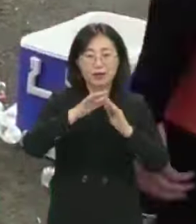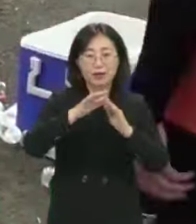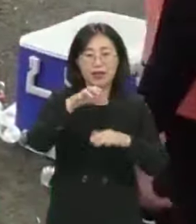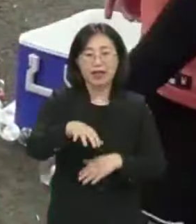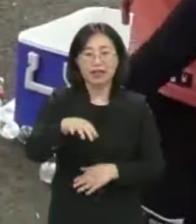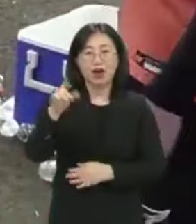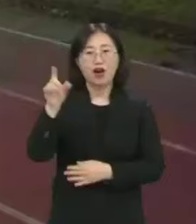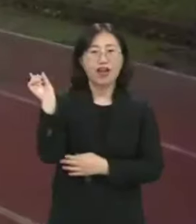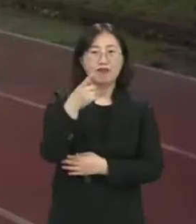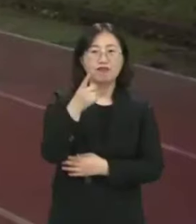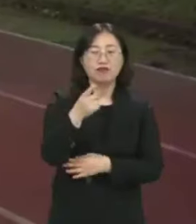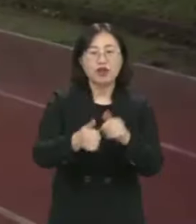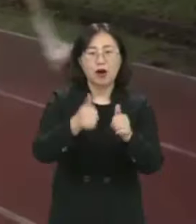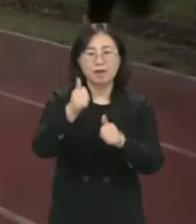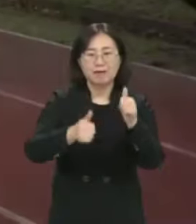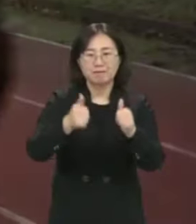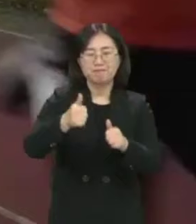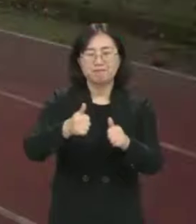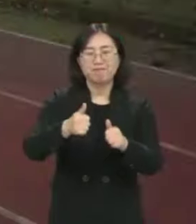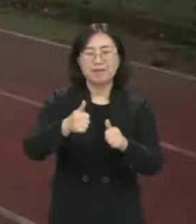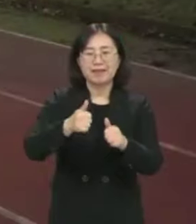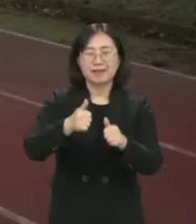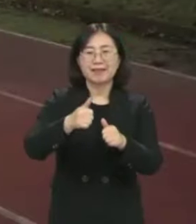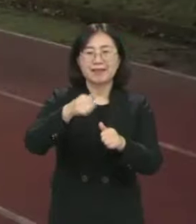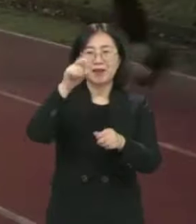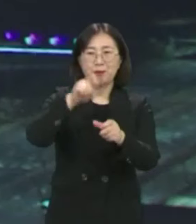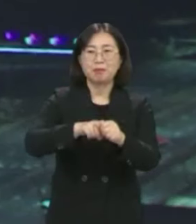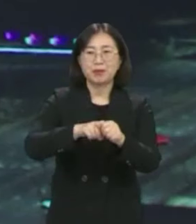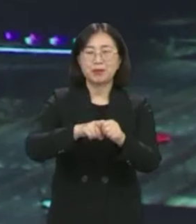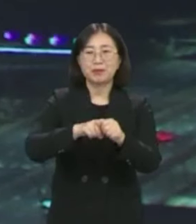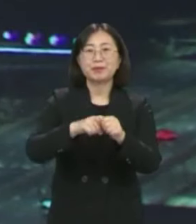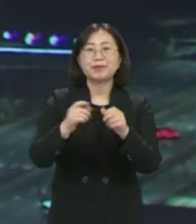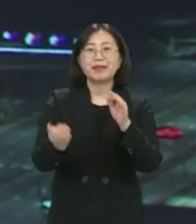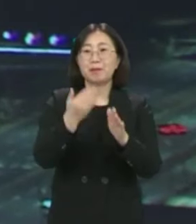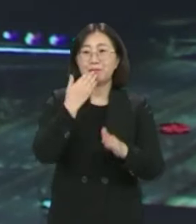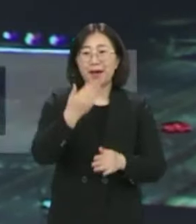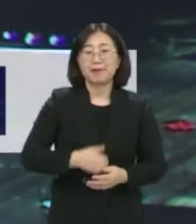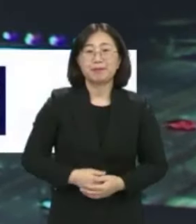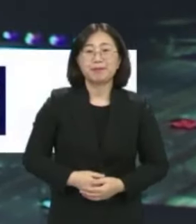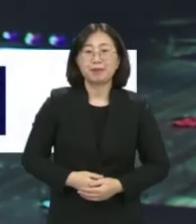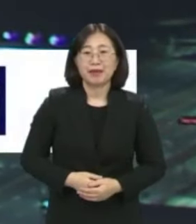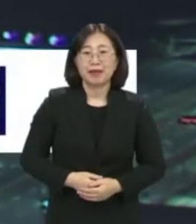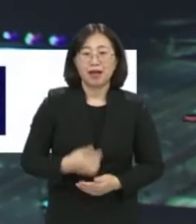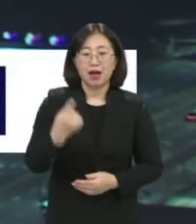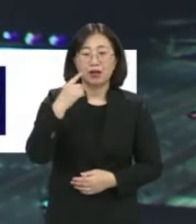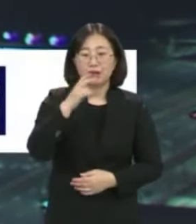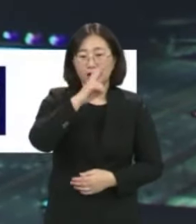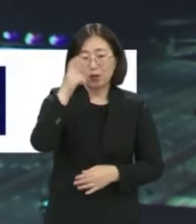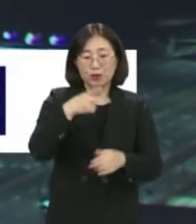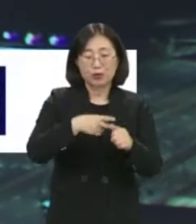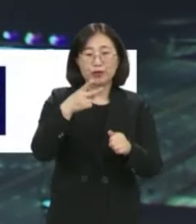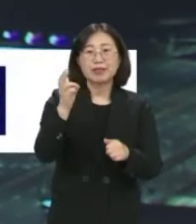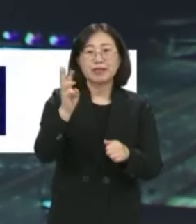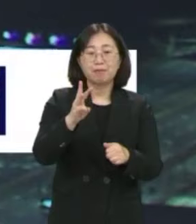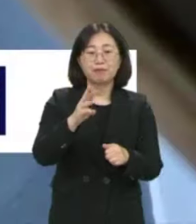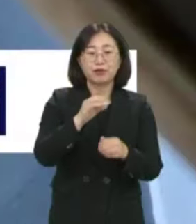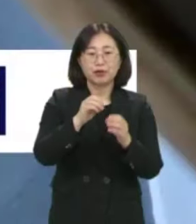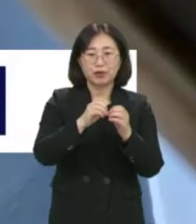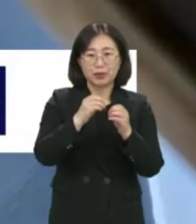열쇠가 될 전망입니다 TJB 조형준 있니다 어제 오후 2시 3분쯤 논산시